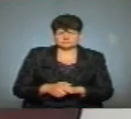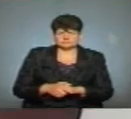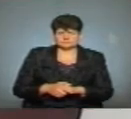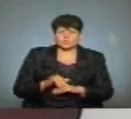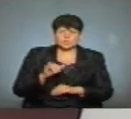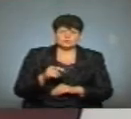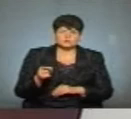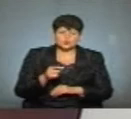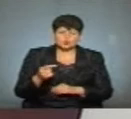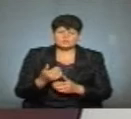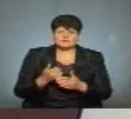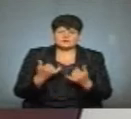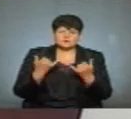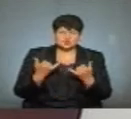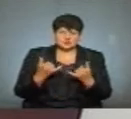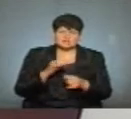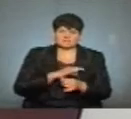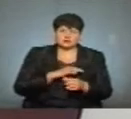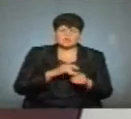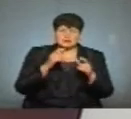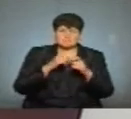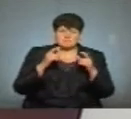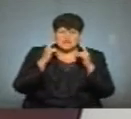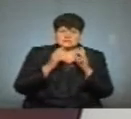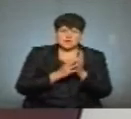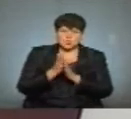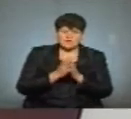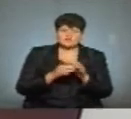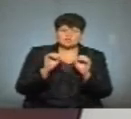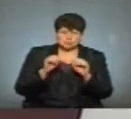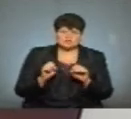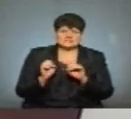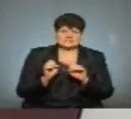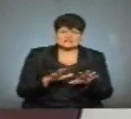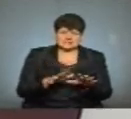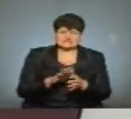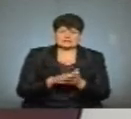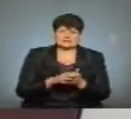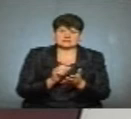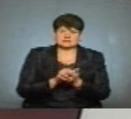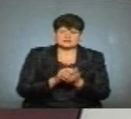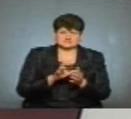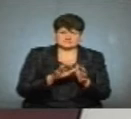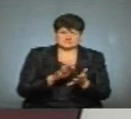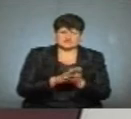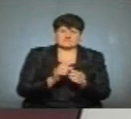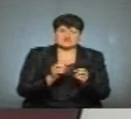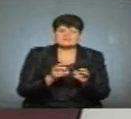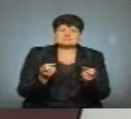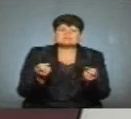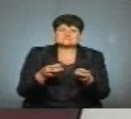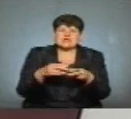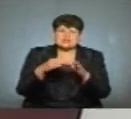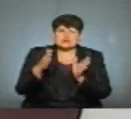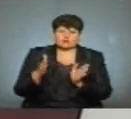У Тернополі від сьогодні використані маски та рукавиці можна здати на утилізацію, викинувши їх у спеціальні